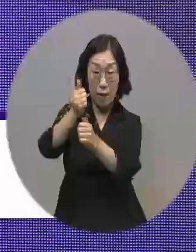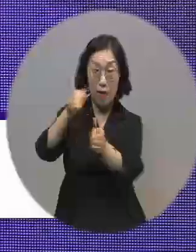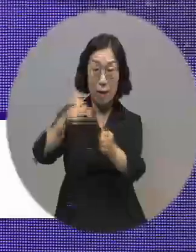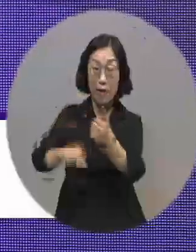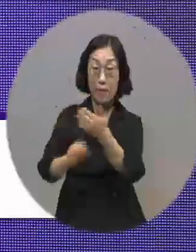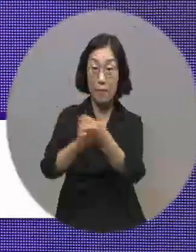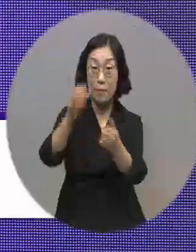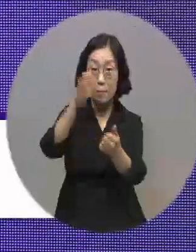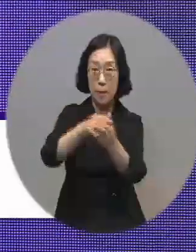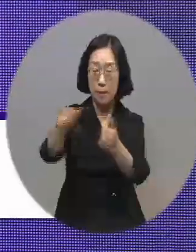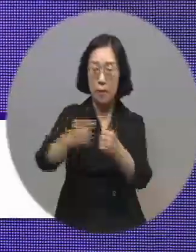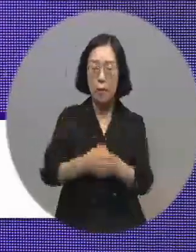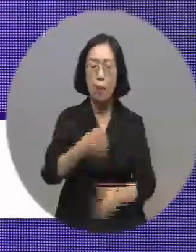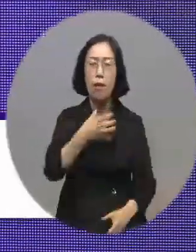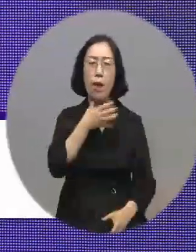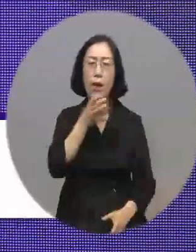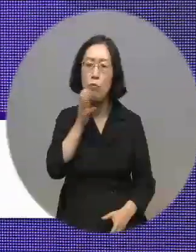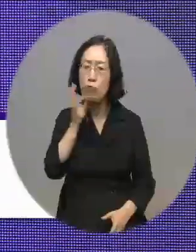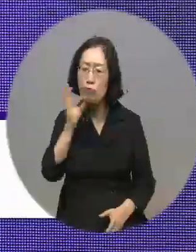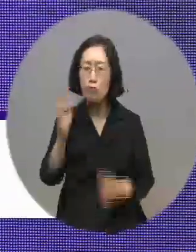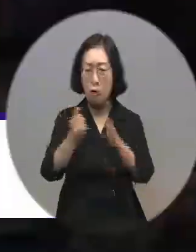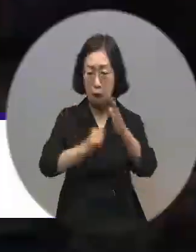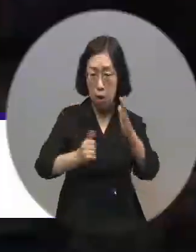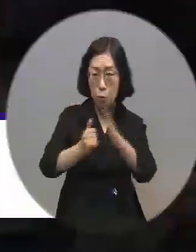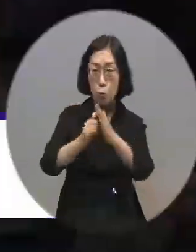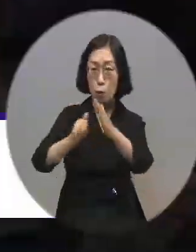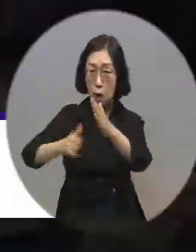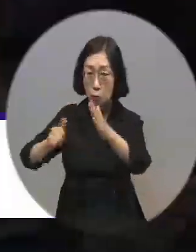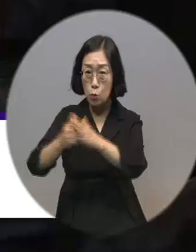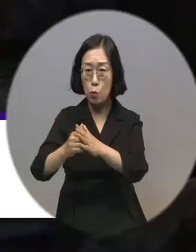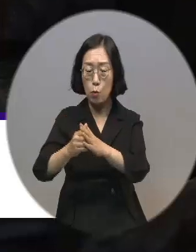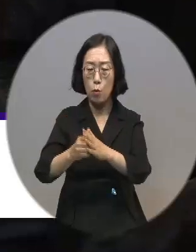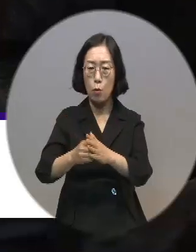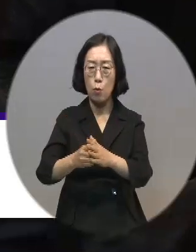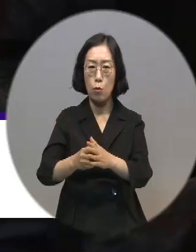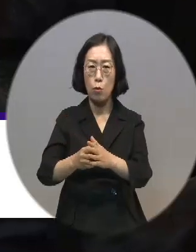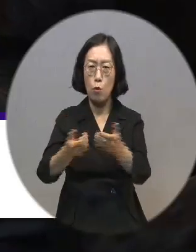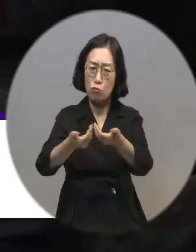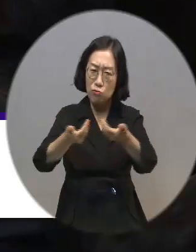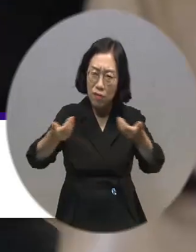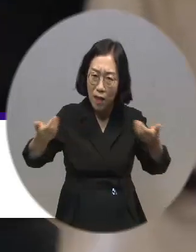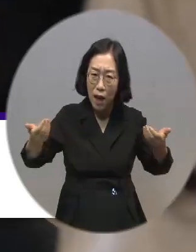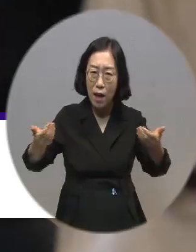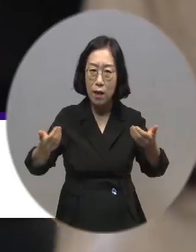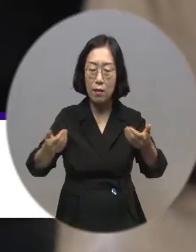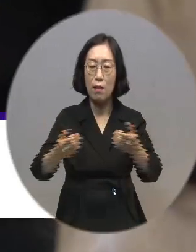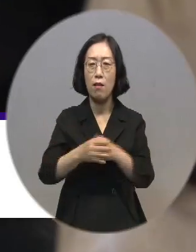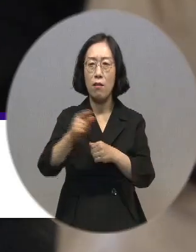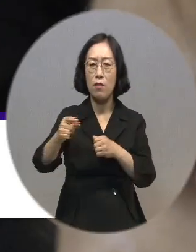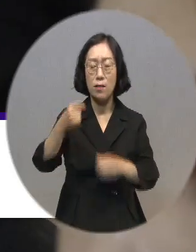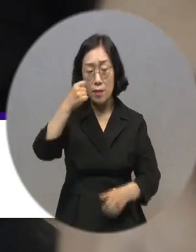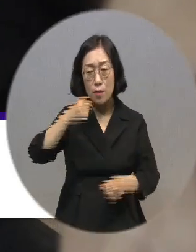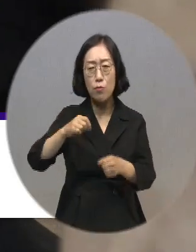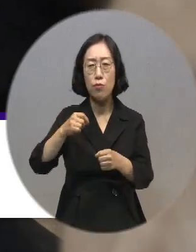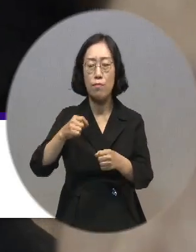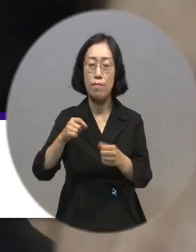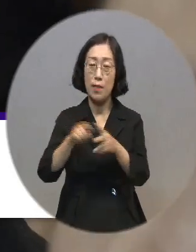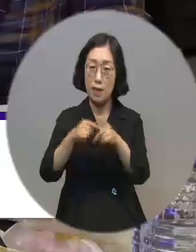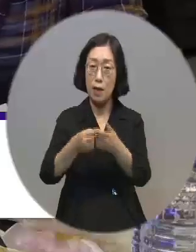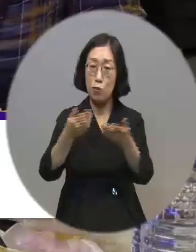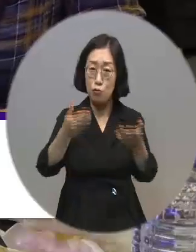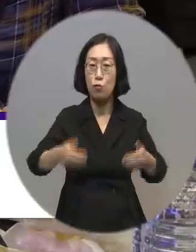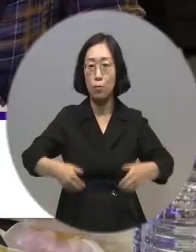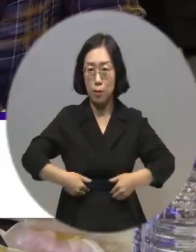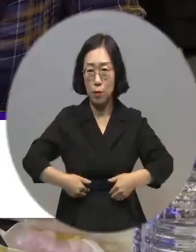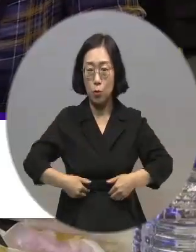이산가족 고령화에 따라 이산가족 후계 세대들이 분단과 이산의 아픔을 이해하고 극복하려는 노력이 필요하다며 통일